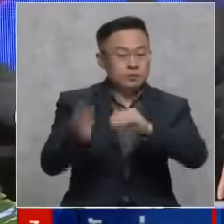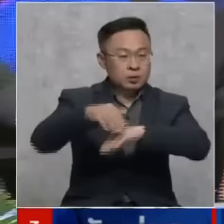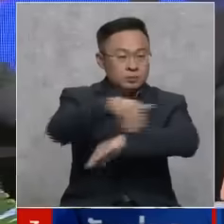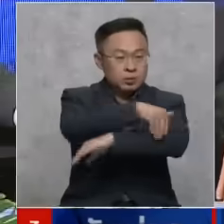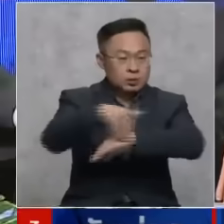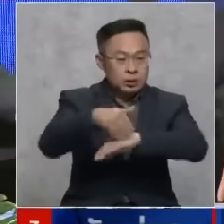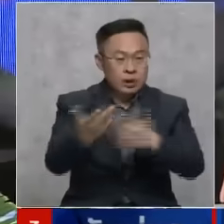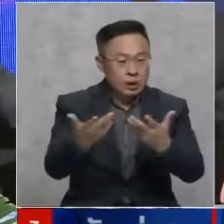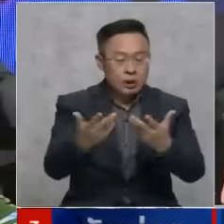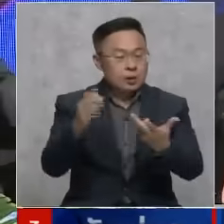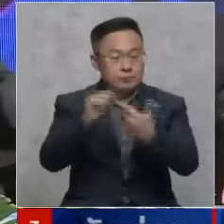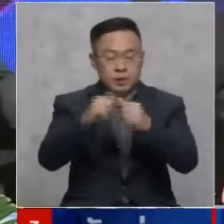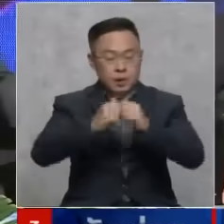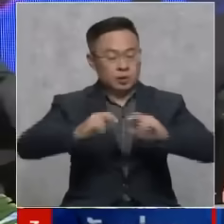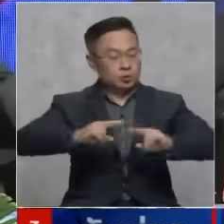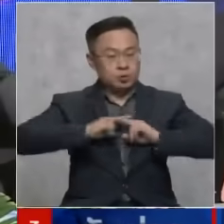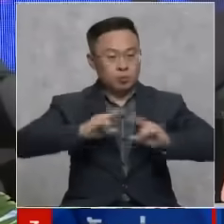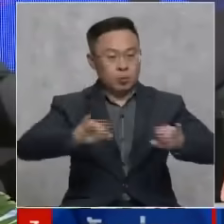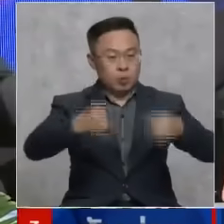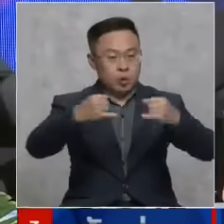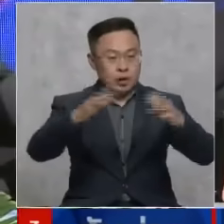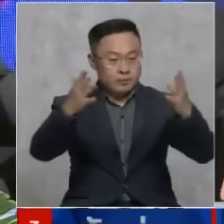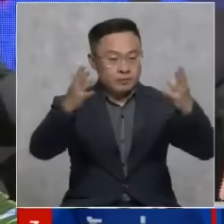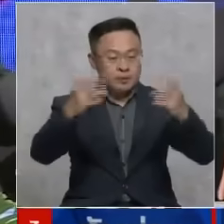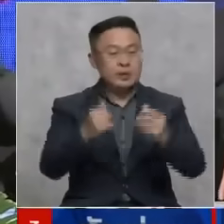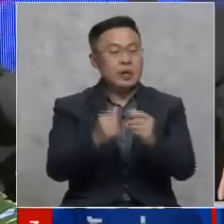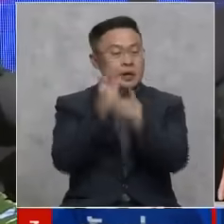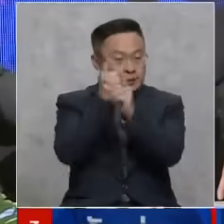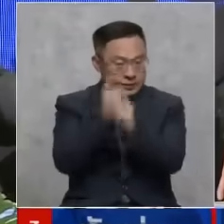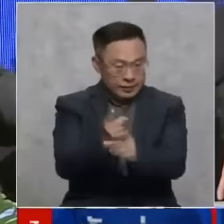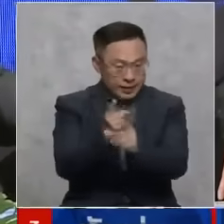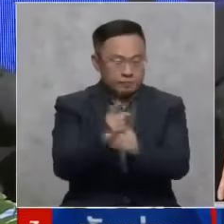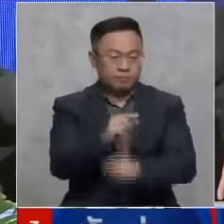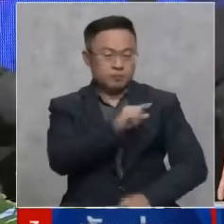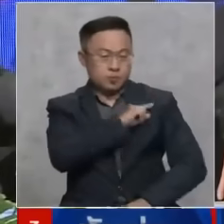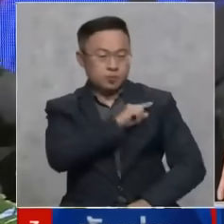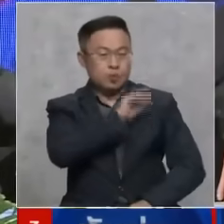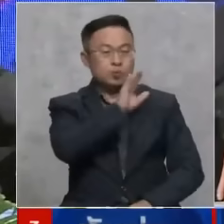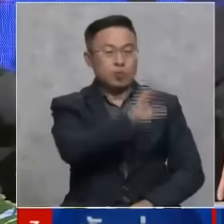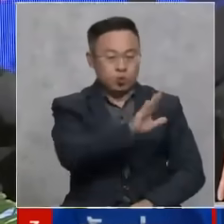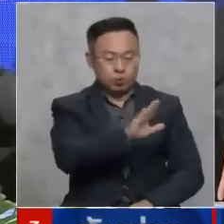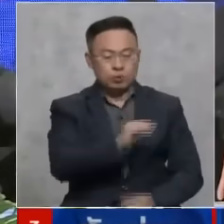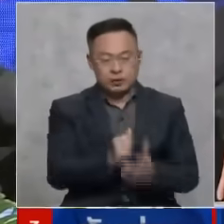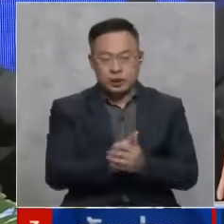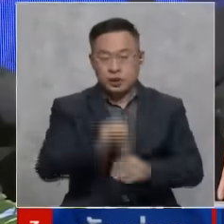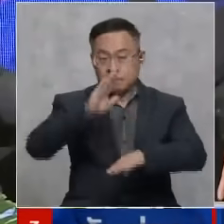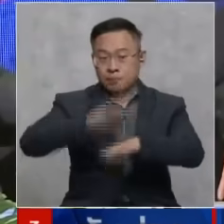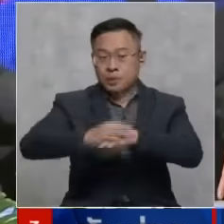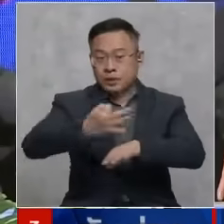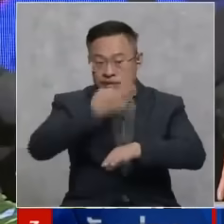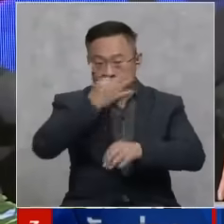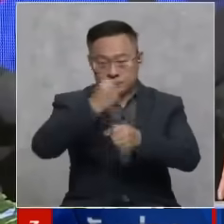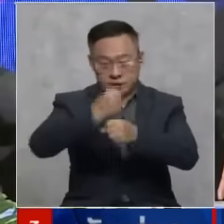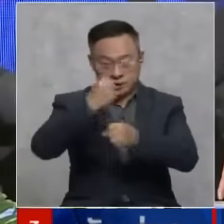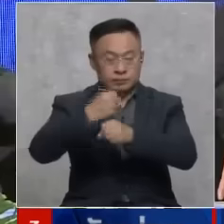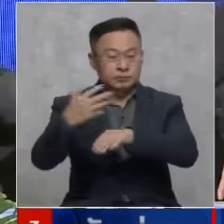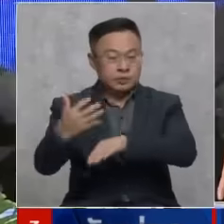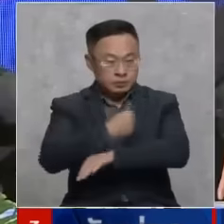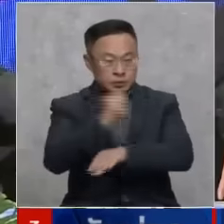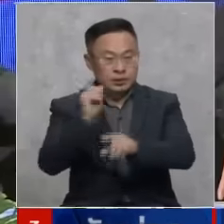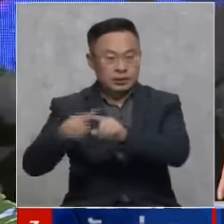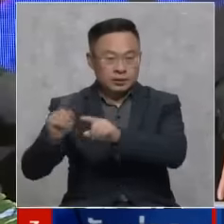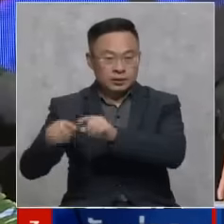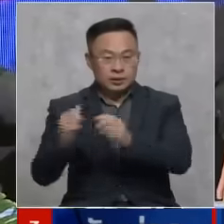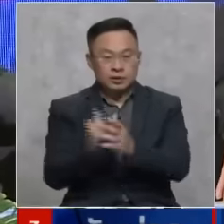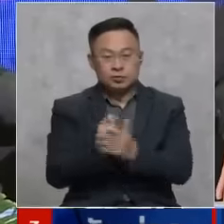ว่าไม่ได้เป็นเรื่องส่วนตัวนะทุกอย่างเป็นเรื่องของหลักการเรื่องของหน้าที่ความเป็นมืออาชีพในการทำงานค่ะส่ว